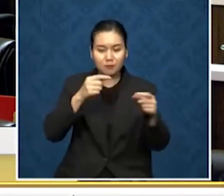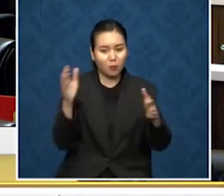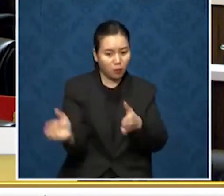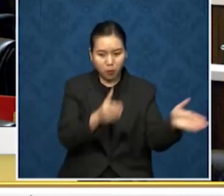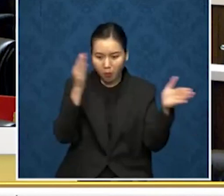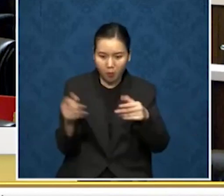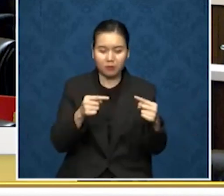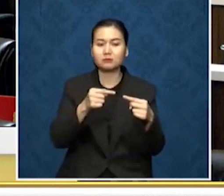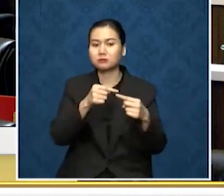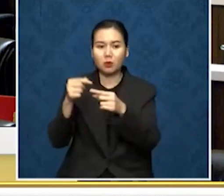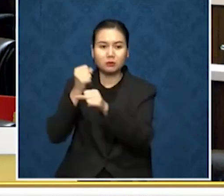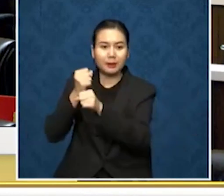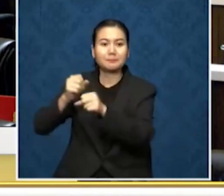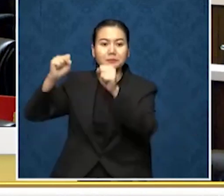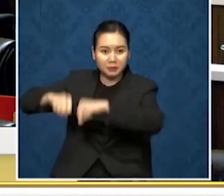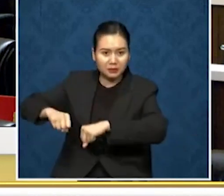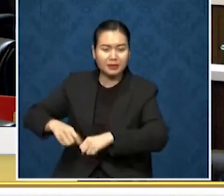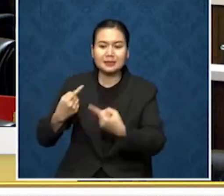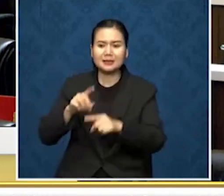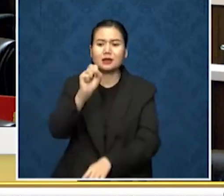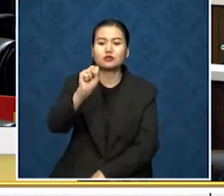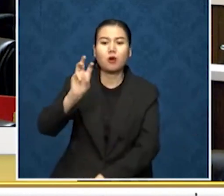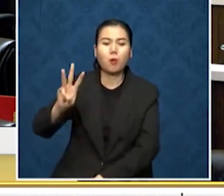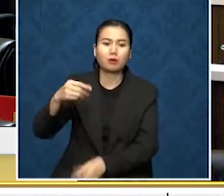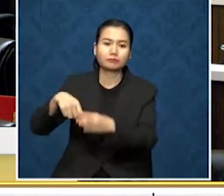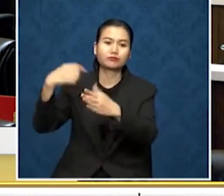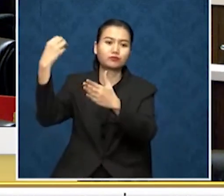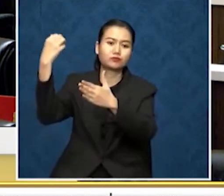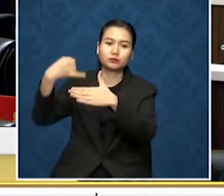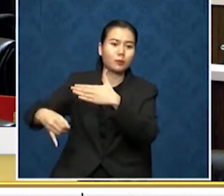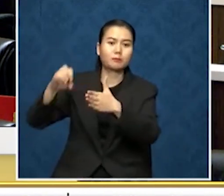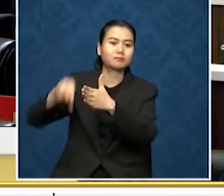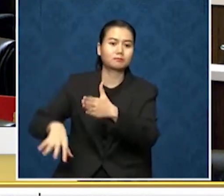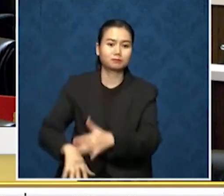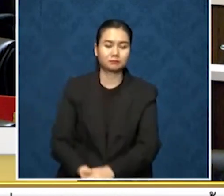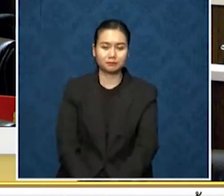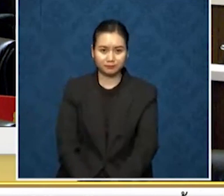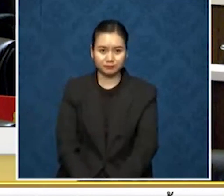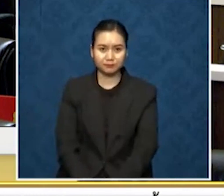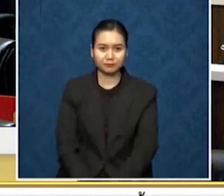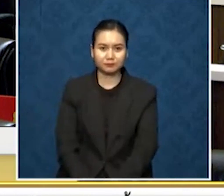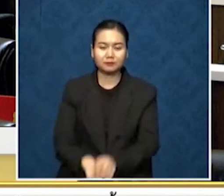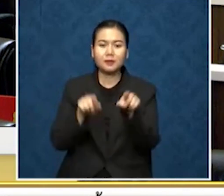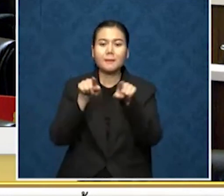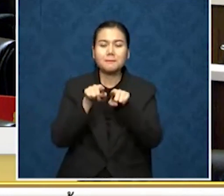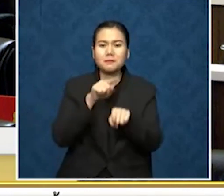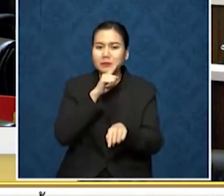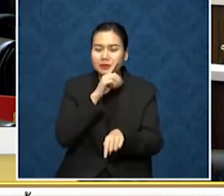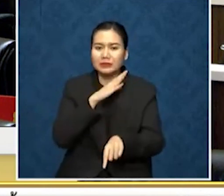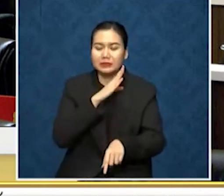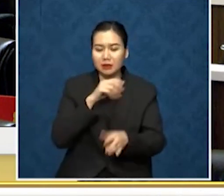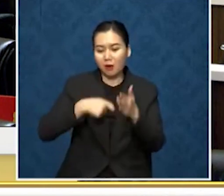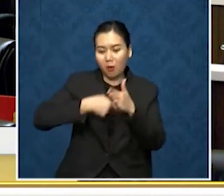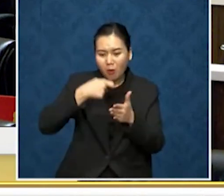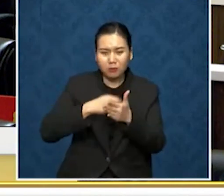การทำประชามติสุดท้ายไปร่มที่สวดังนั้นครับผมจึงไม่สามารถเห็นเหตุผลใด